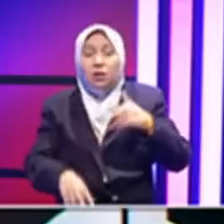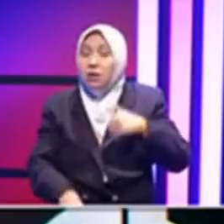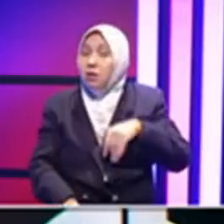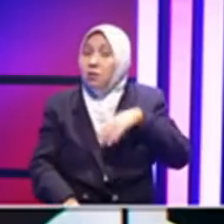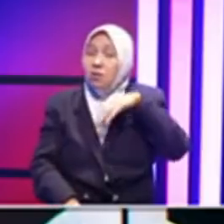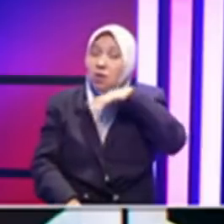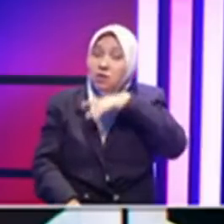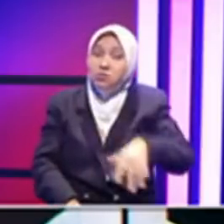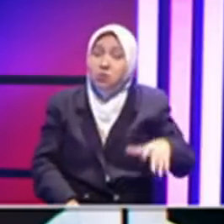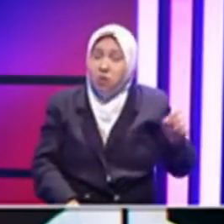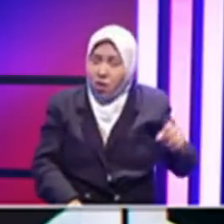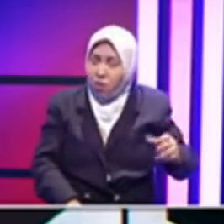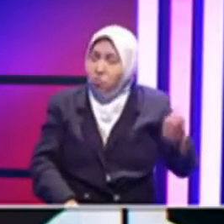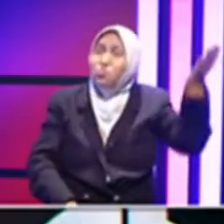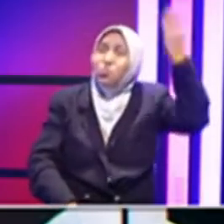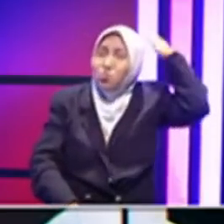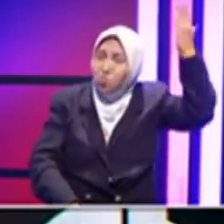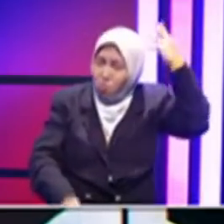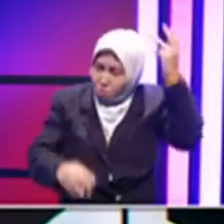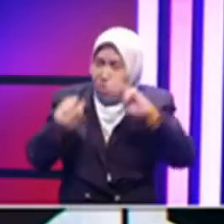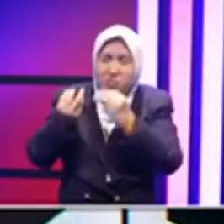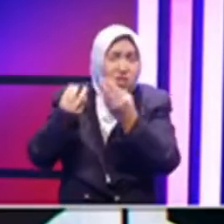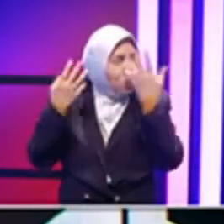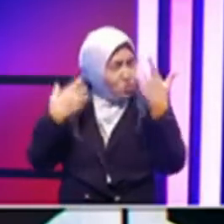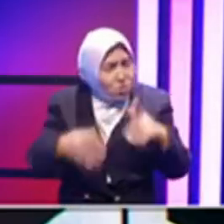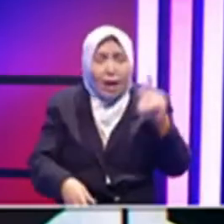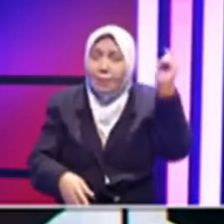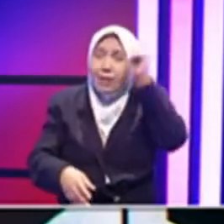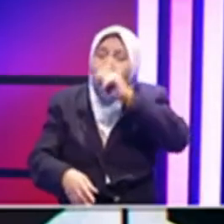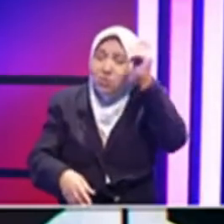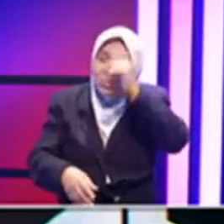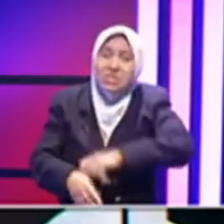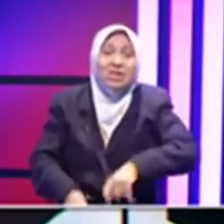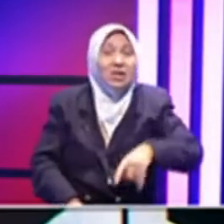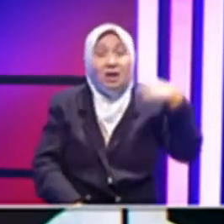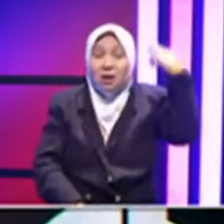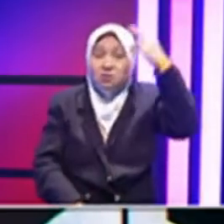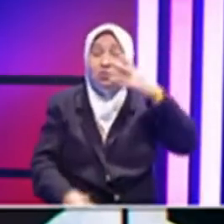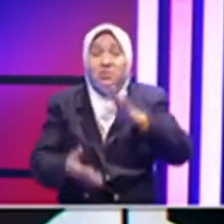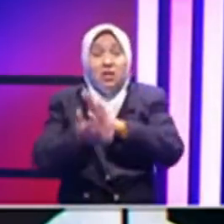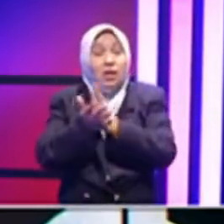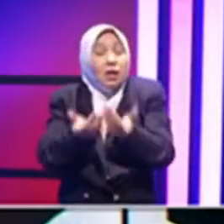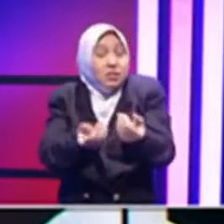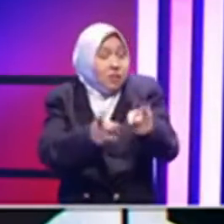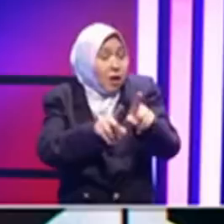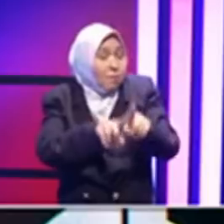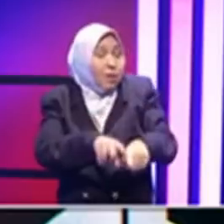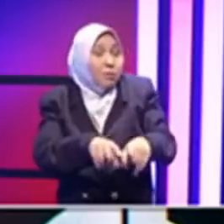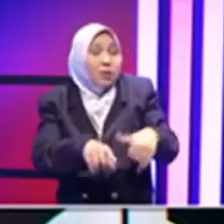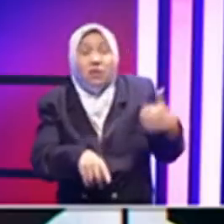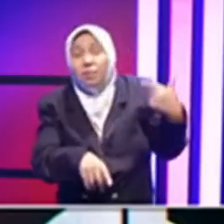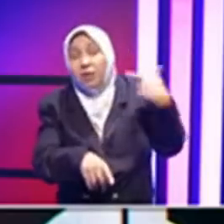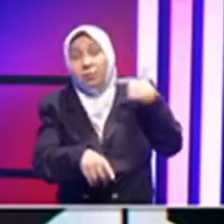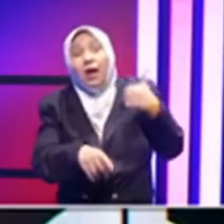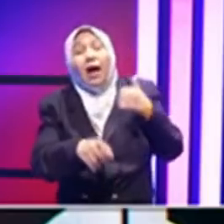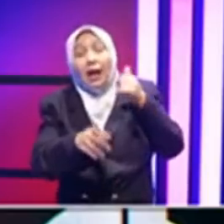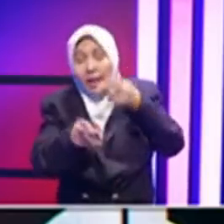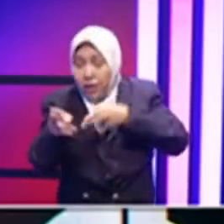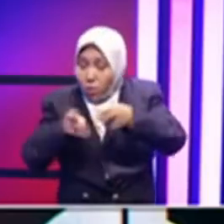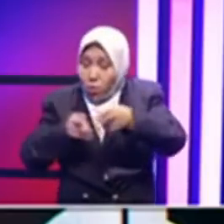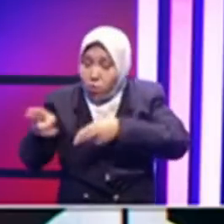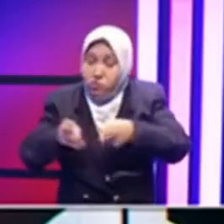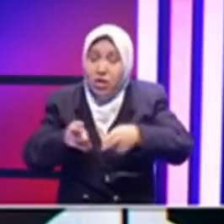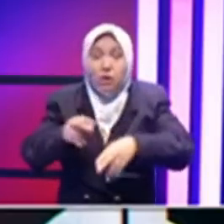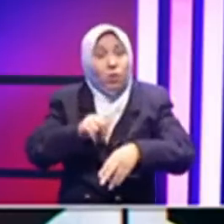pun mendustakan Rasul-Rasul. Fahakka wa'id, maka berlaku ancaman kepada mereka. Mereka itu akan diuruskan oleh Allah